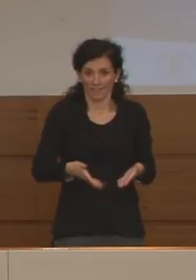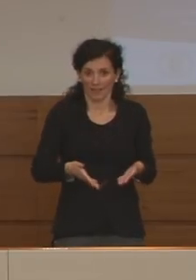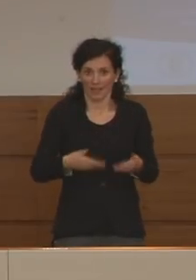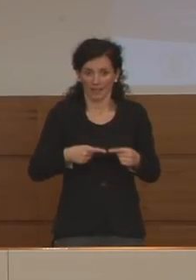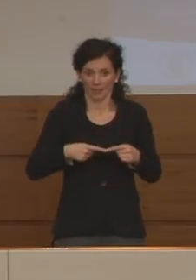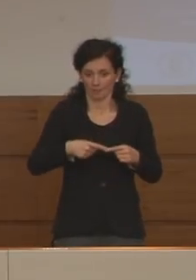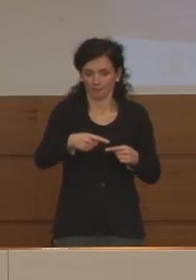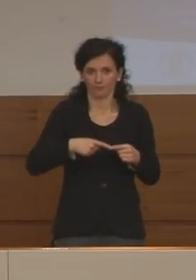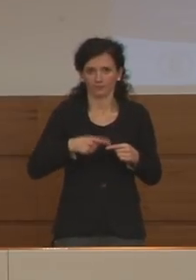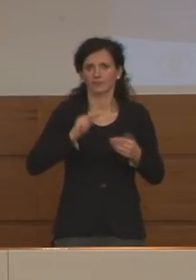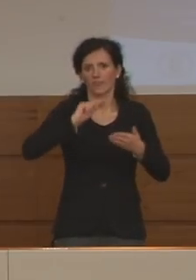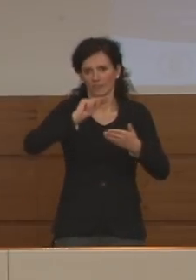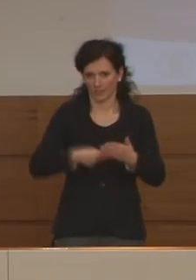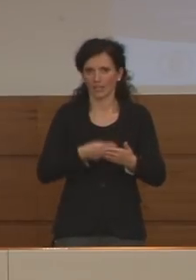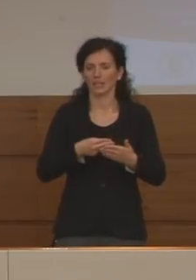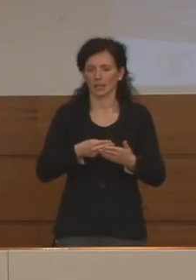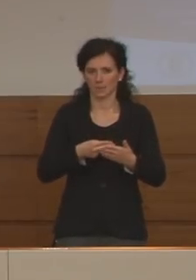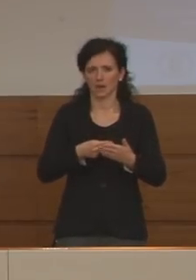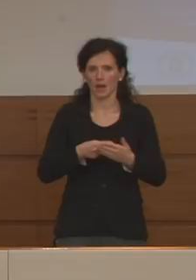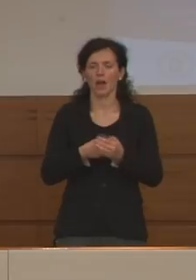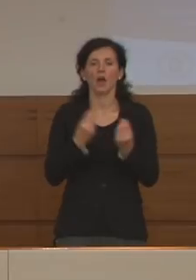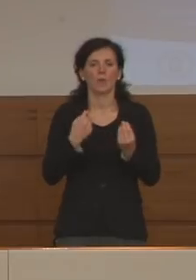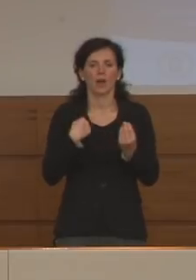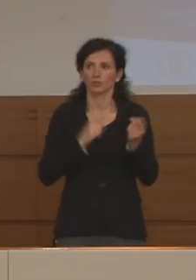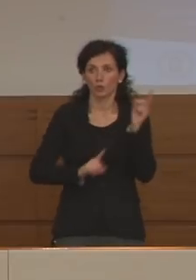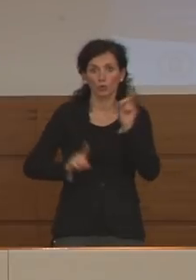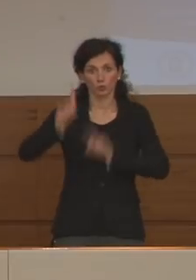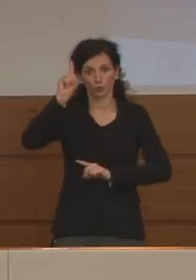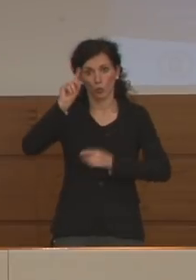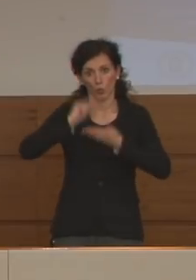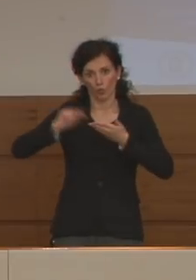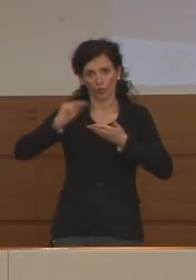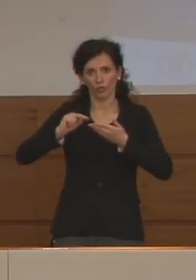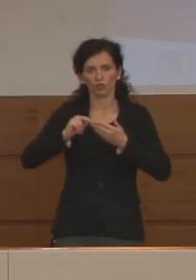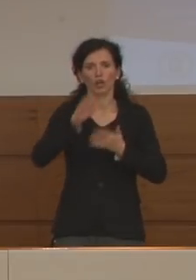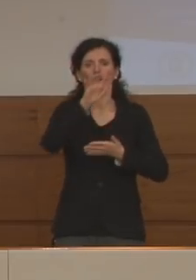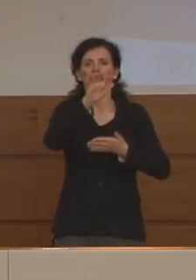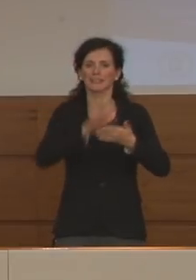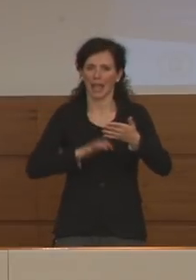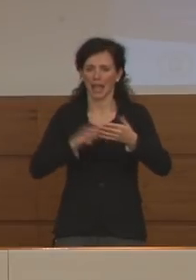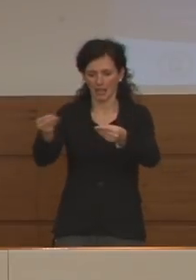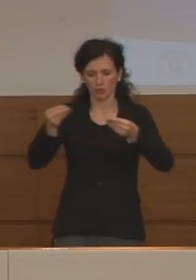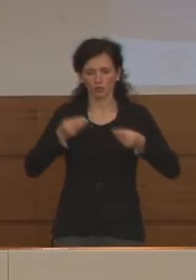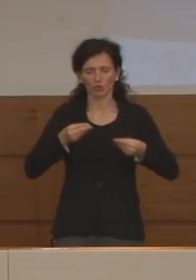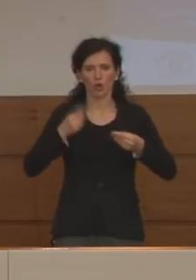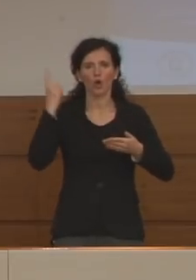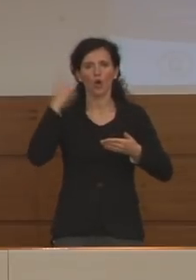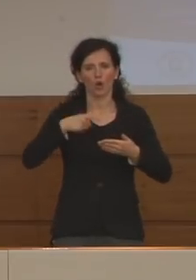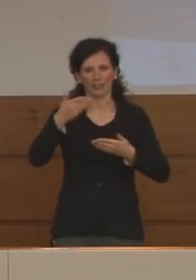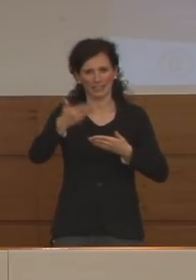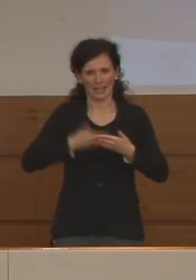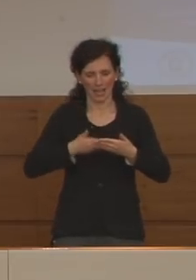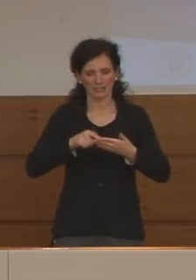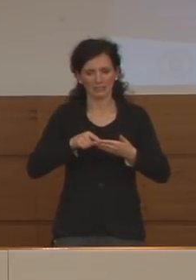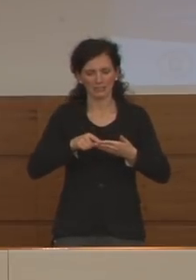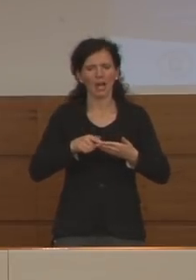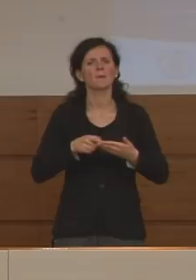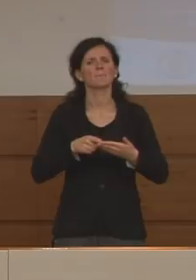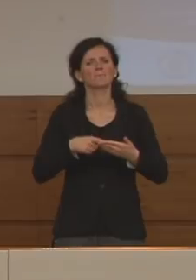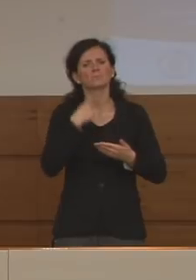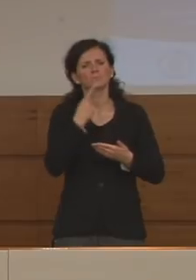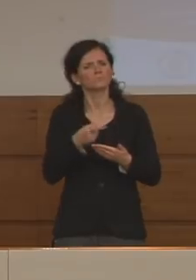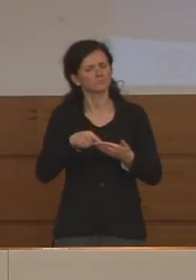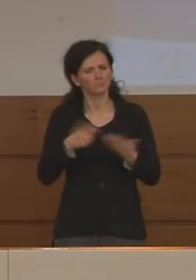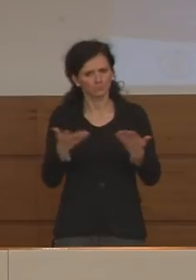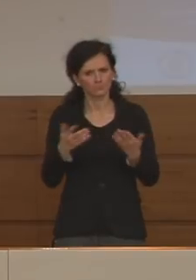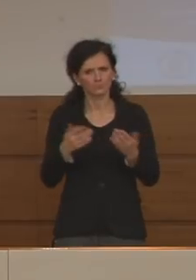da qui a breve appena tornerò su e avrò avuto il testo dell'ordinanza prevede una ripartizione sulla base